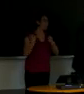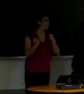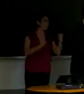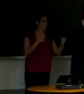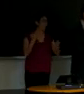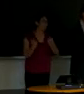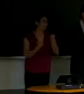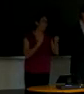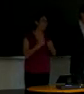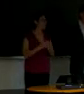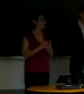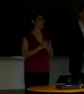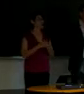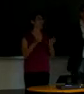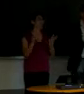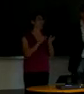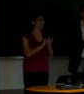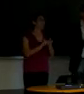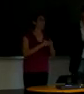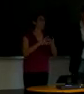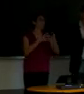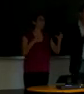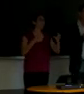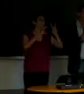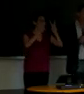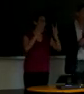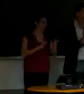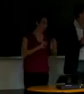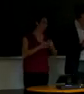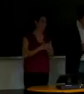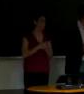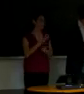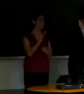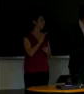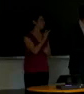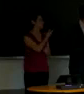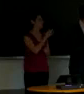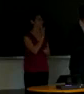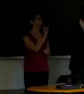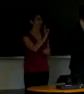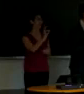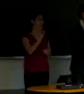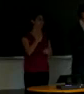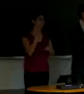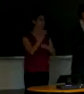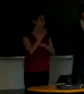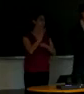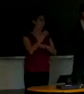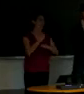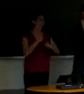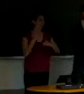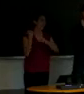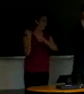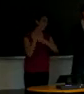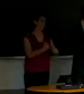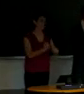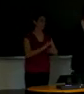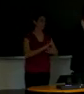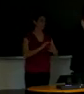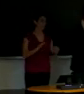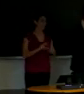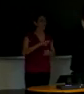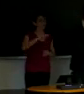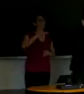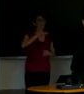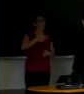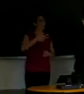le applicazioni industriali elettriche. Ecco, questi sono alcuni tra gli insegnamenti cardine, tra gli insegnamenti di base del